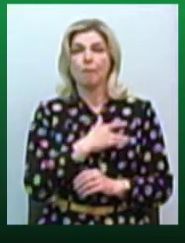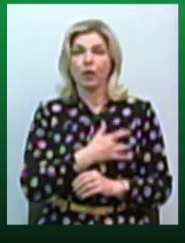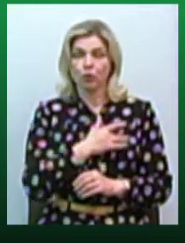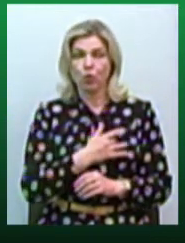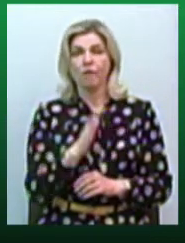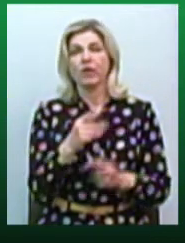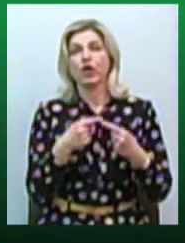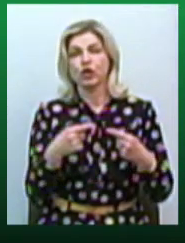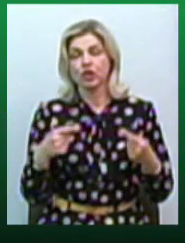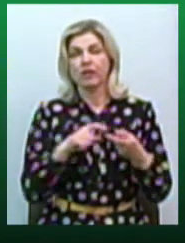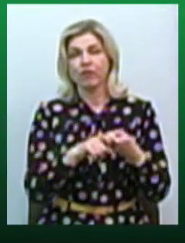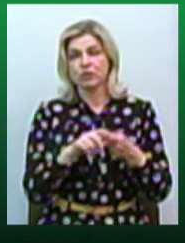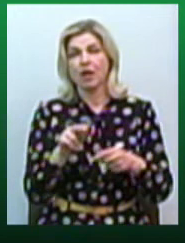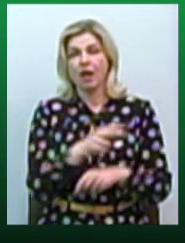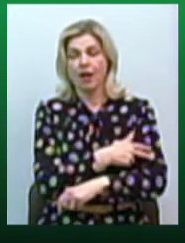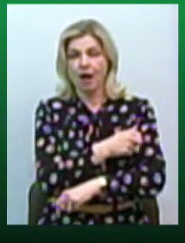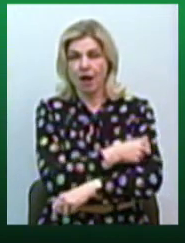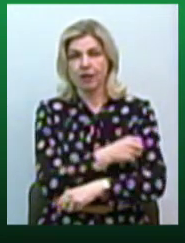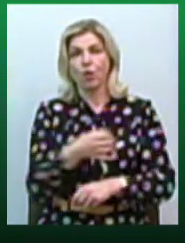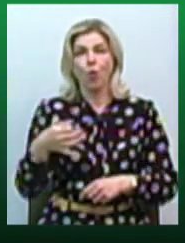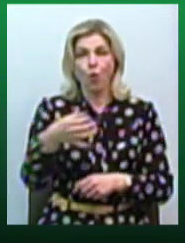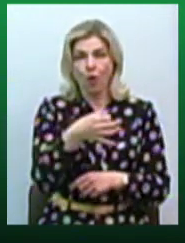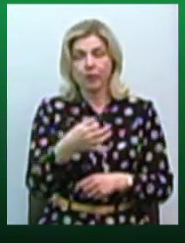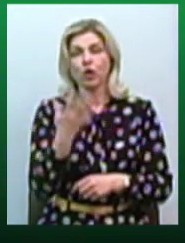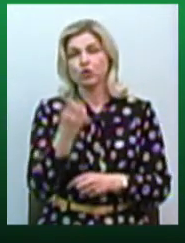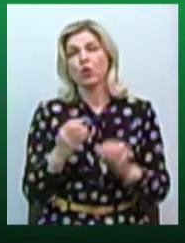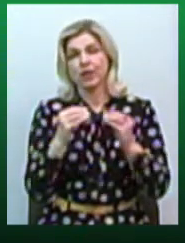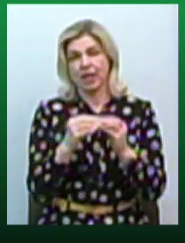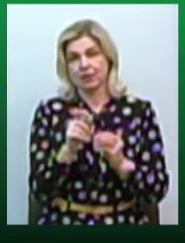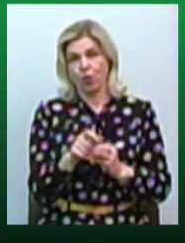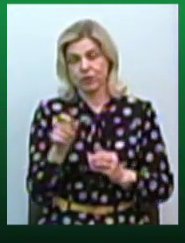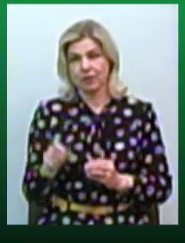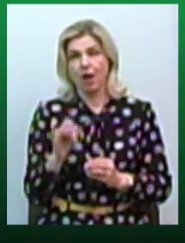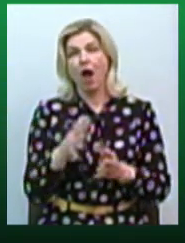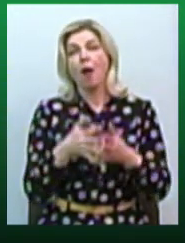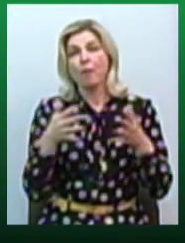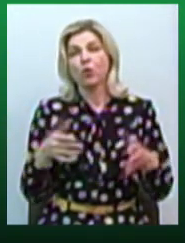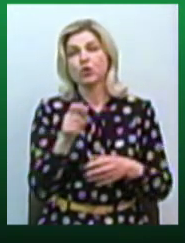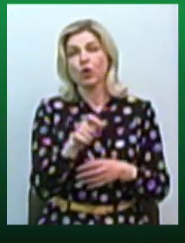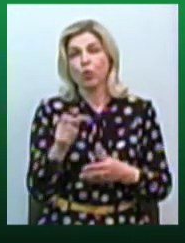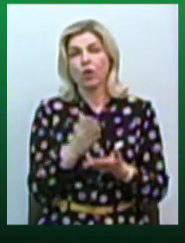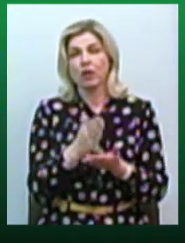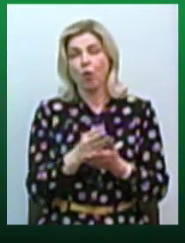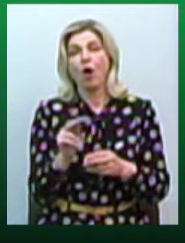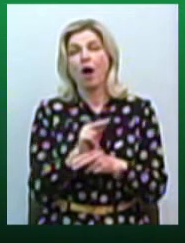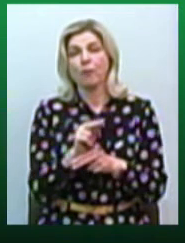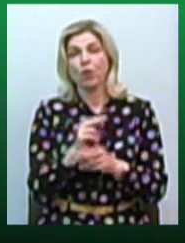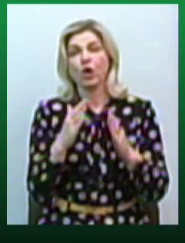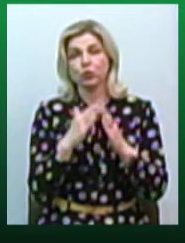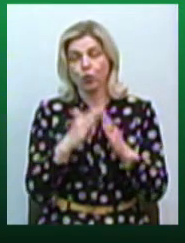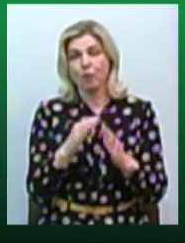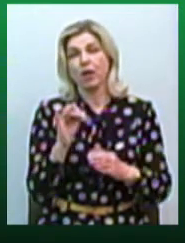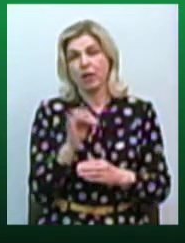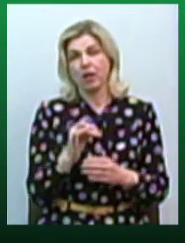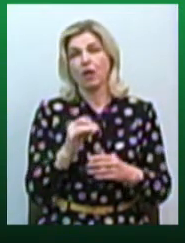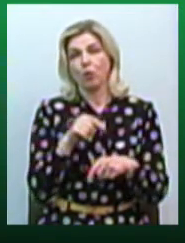інших інфекційних лікарнях по області ще 10 осіб. Більшість осіб у нас знаходиться на амбулаторному лікуванні і почуває